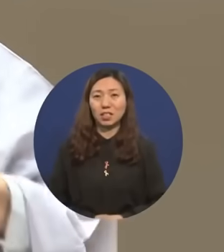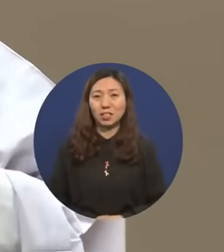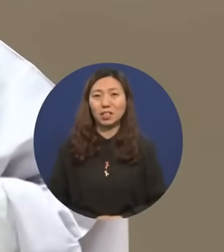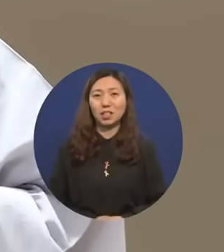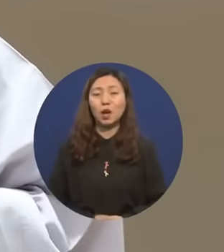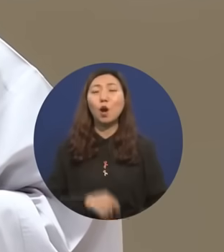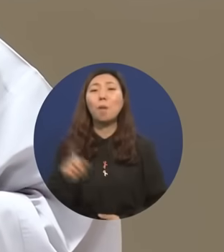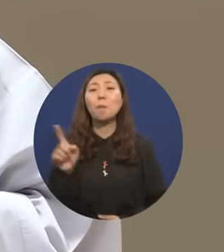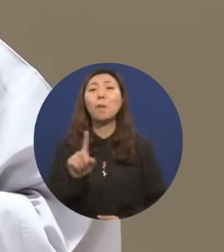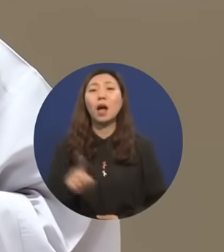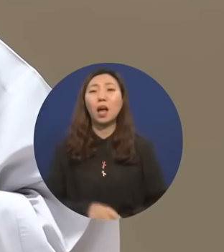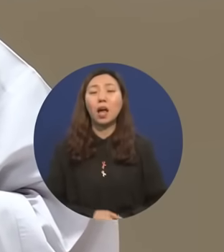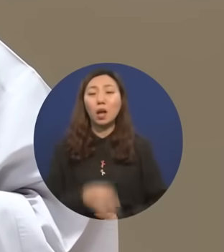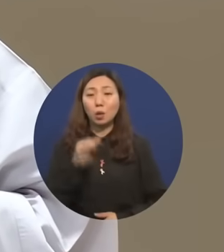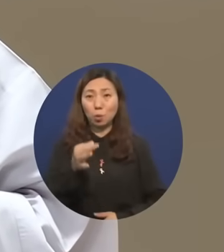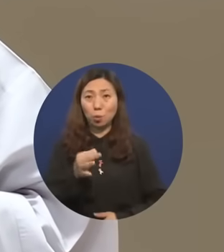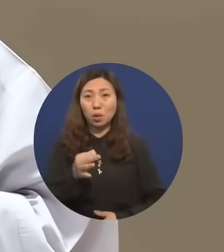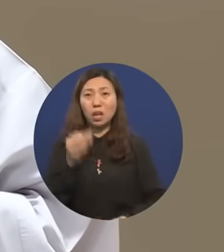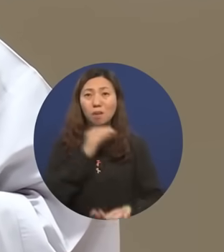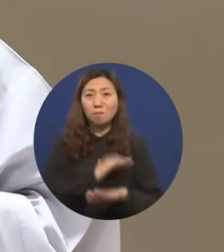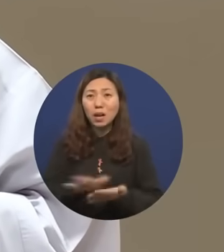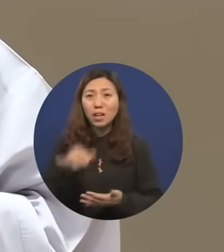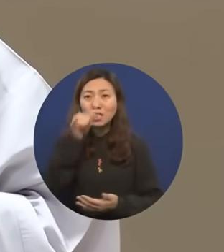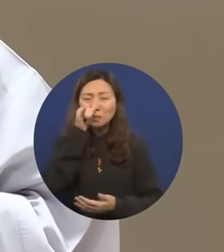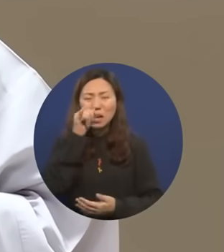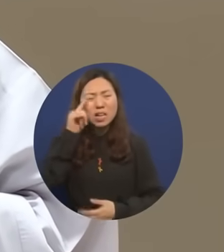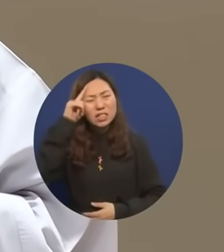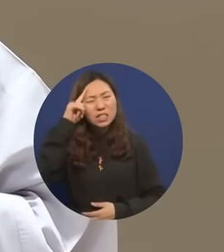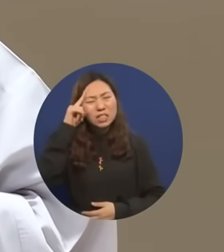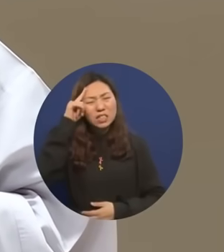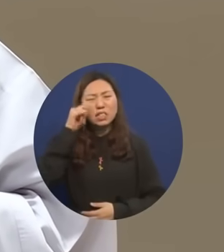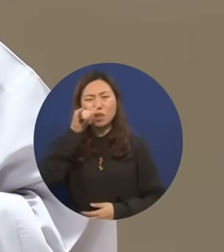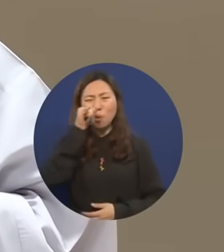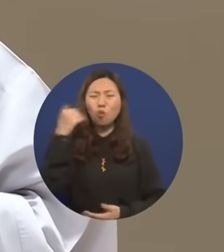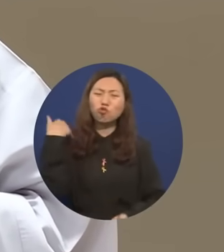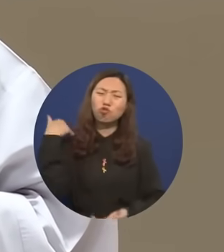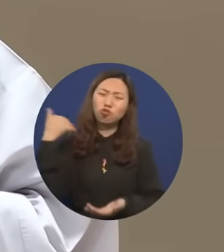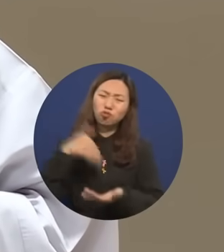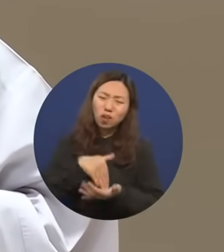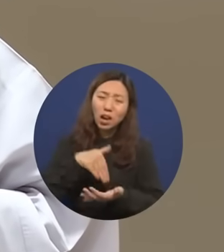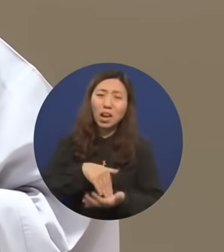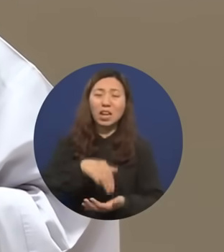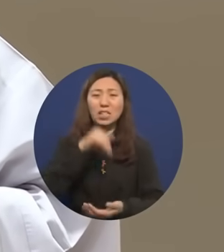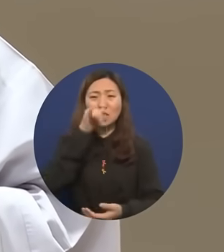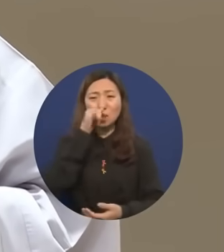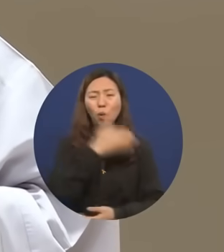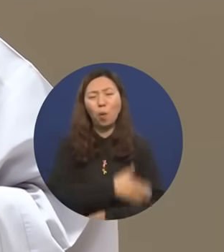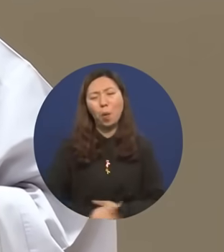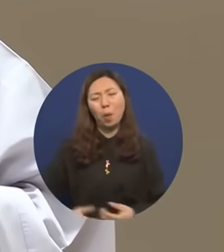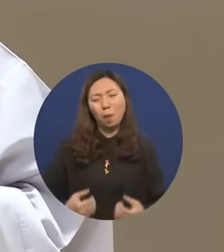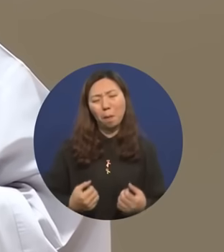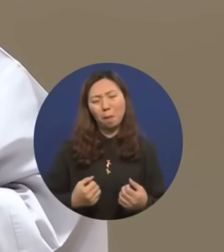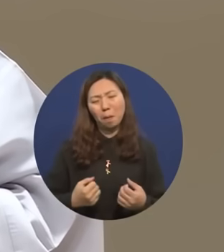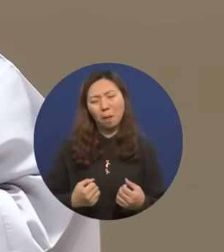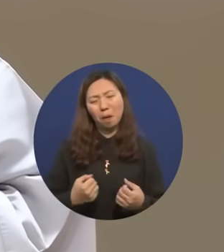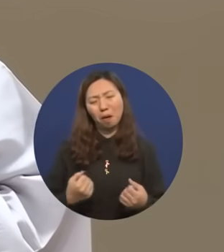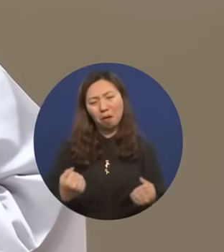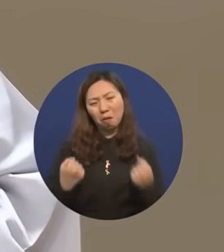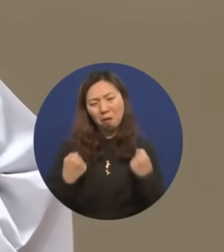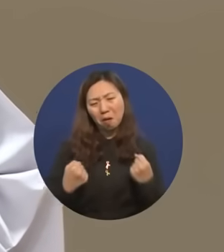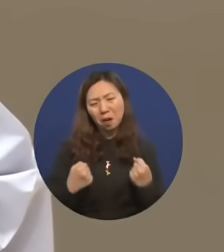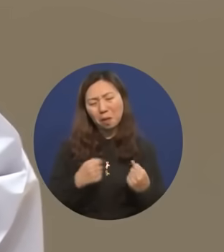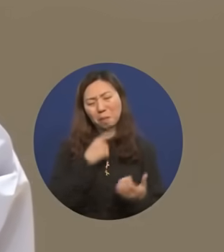그럼 막 돈도 잃었지만은 막 스트레스도 받고 후회가 되고 이래서 건강도 해치고 이런 문제가